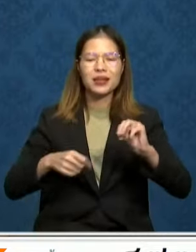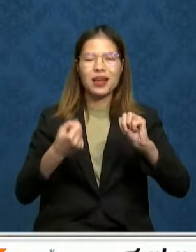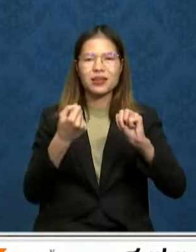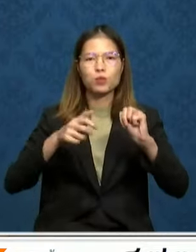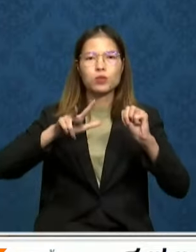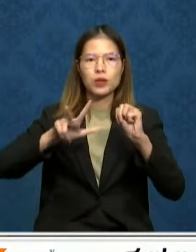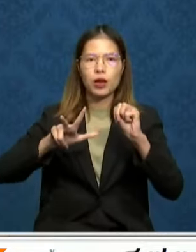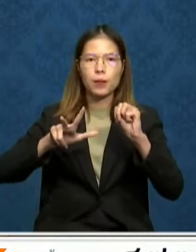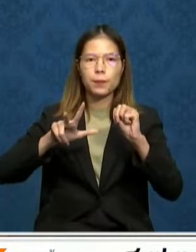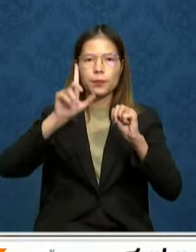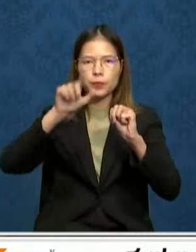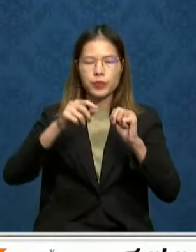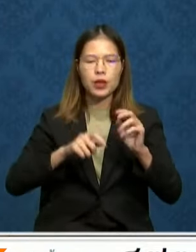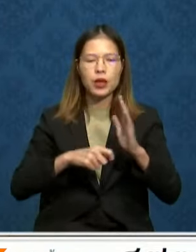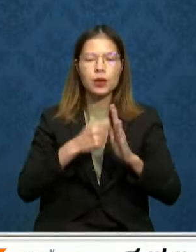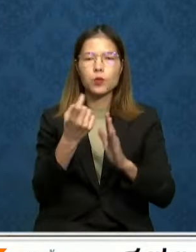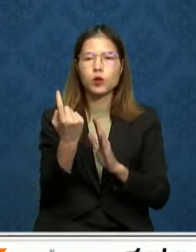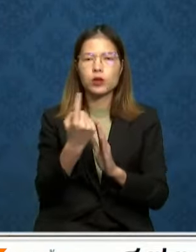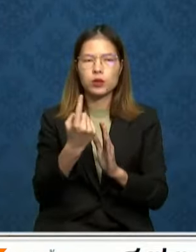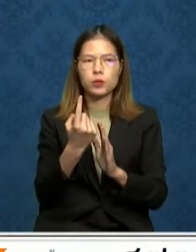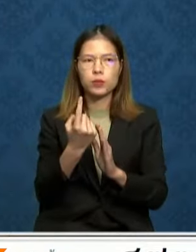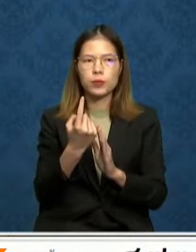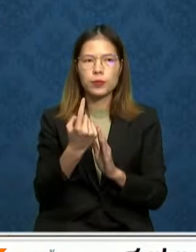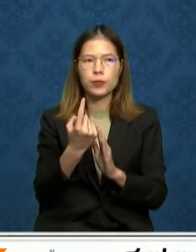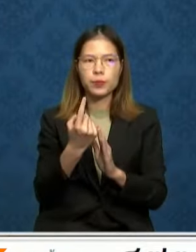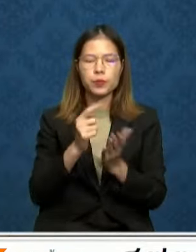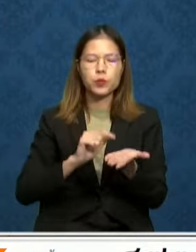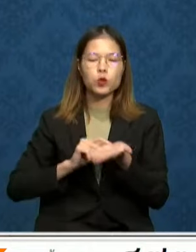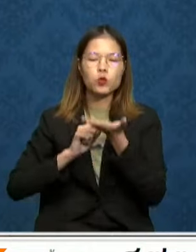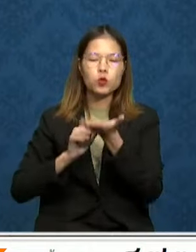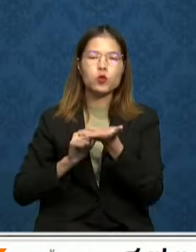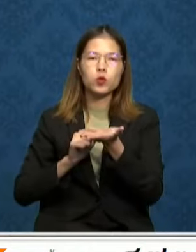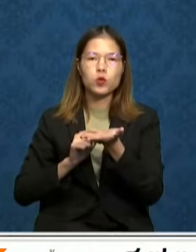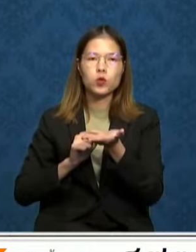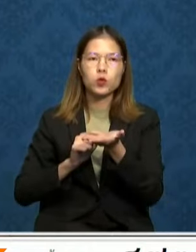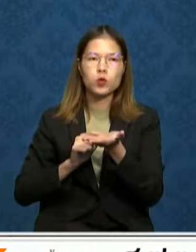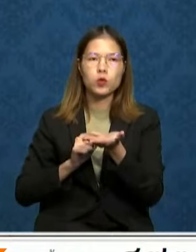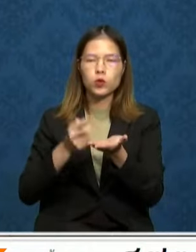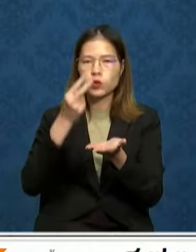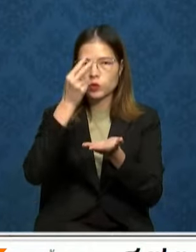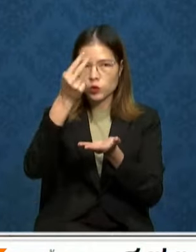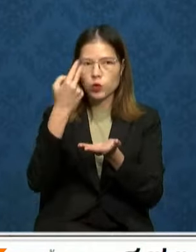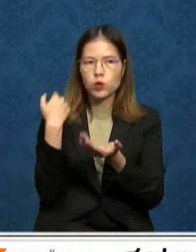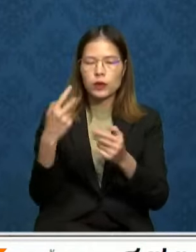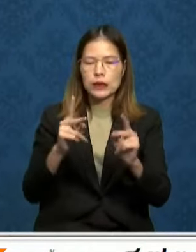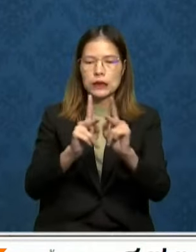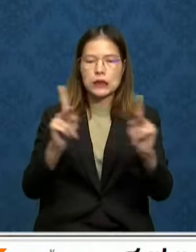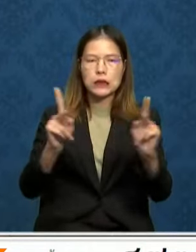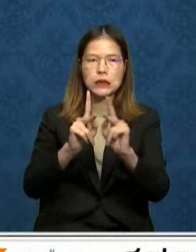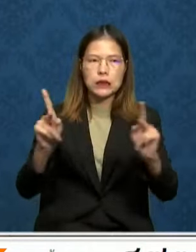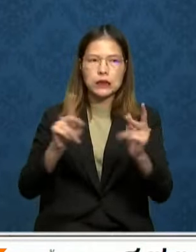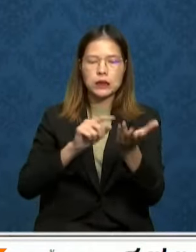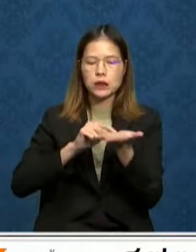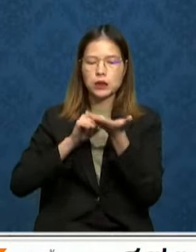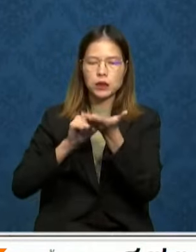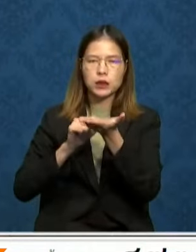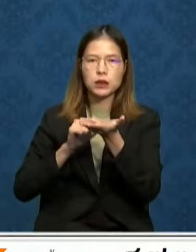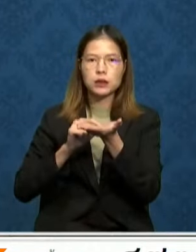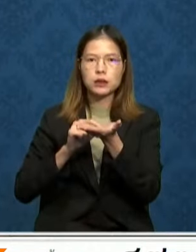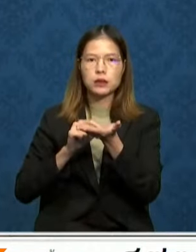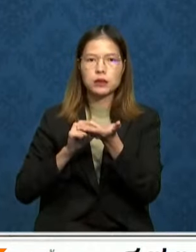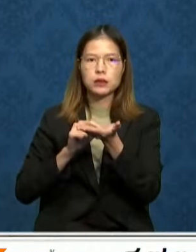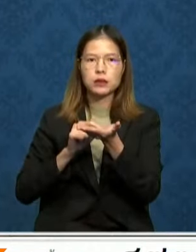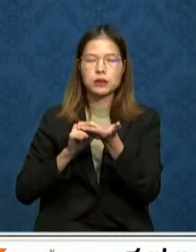นะครับมีเหตุผลเดียวครับเดี๋ยวผมจะยกตัวอย่างให้ฟังคือมีกรรมาธิการท่านยกตัวอย่างขึ้นมานะ